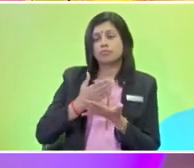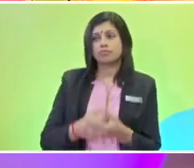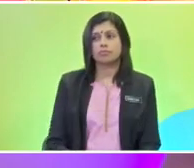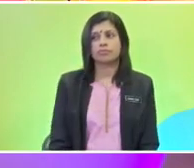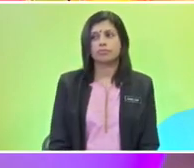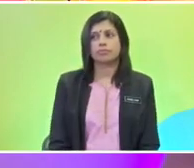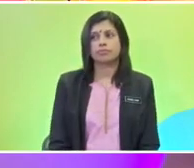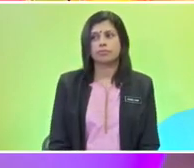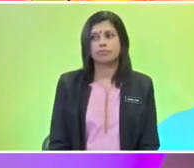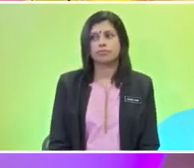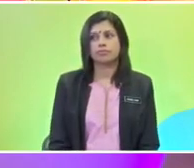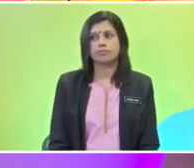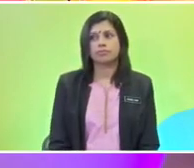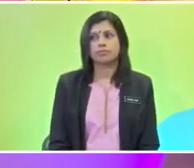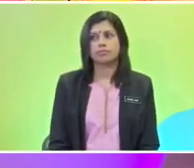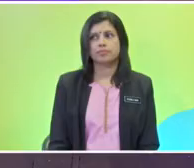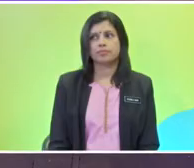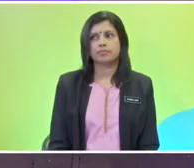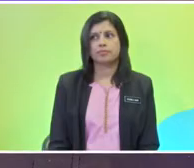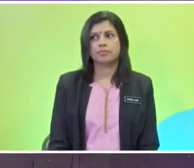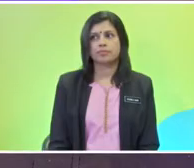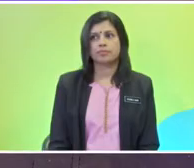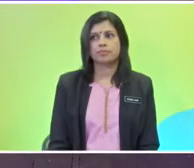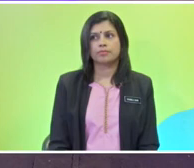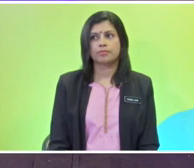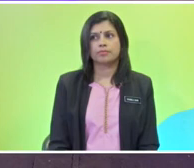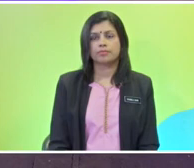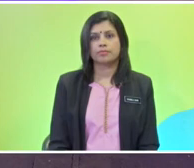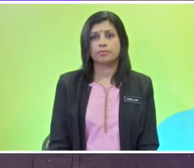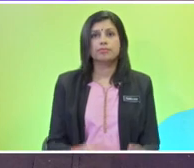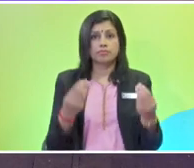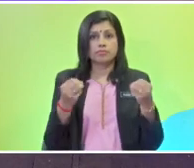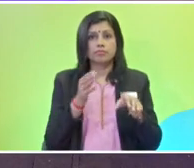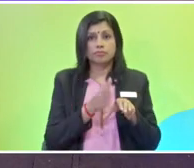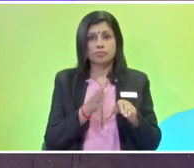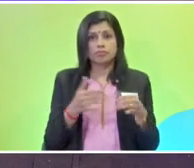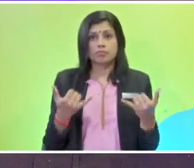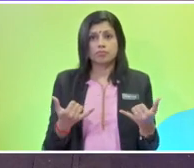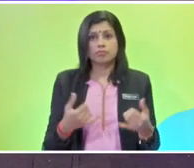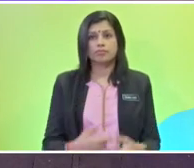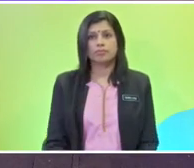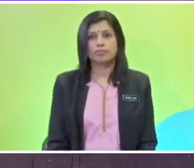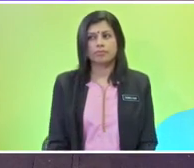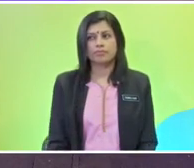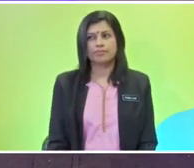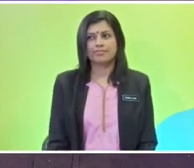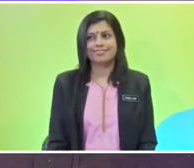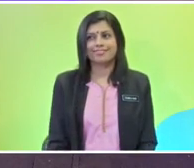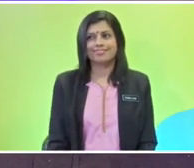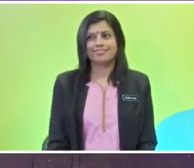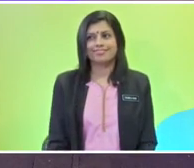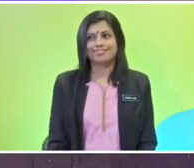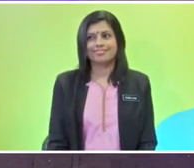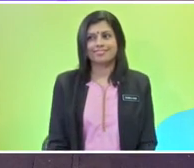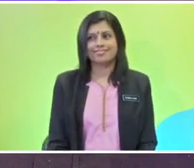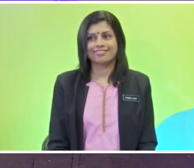Bualai. Ini bualai. Nak potong, cikgu? Nak potong sekarang ke? Nak potong bila? Bila-bila pun boleh. Kalau dia nak